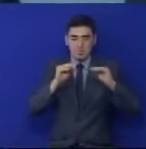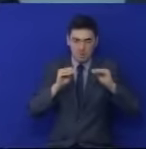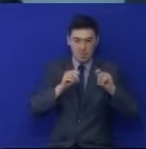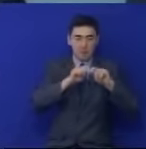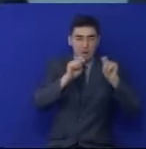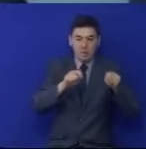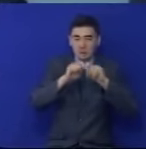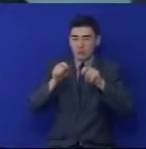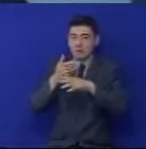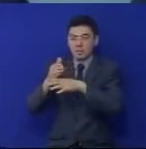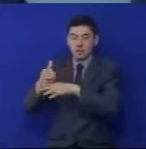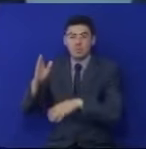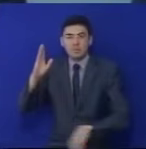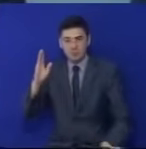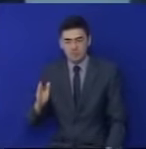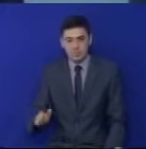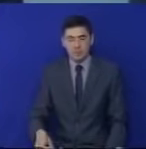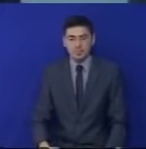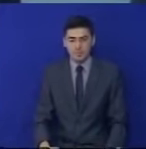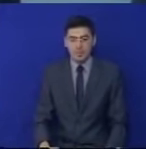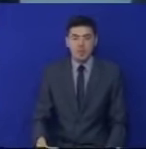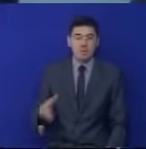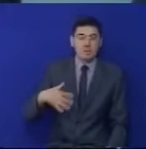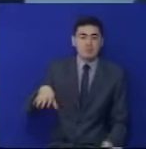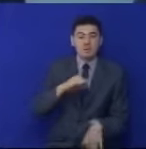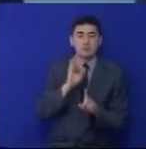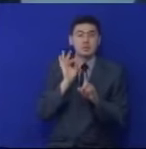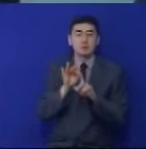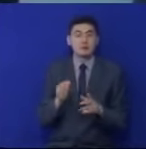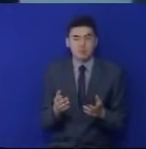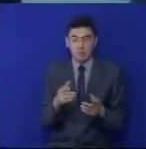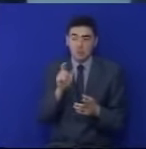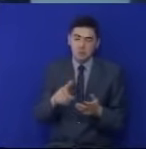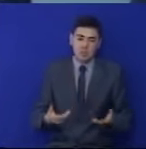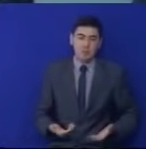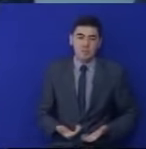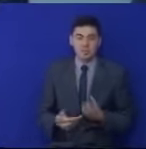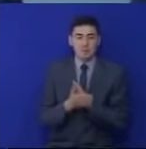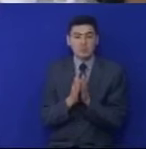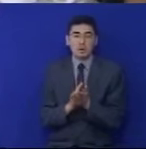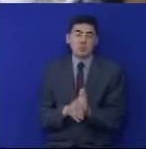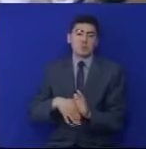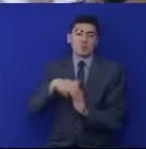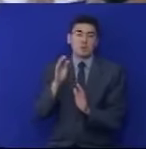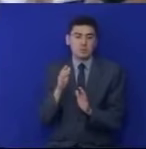Все реализуемые проекты в этом направлении нацелены на то, чтобы улучшить качество жизни казахстанцев,